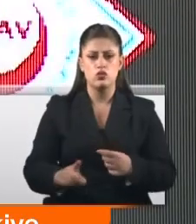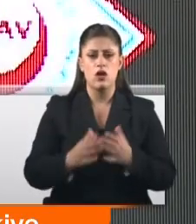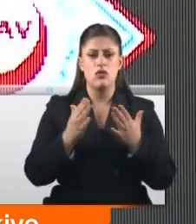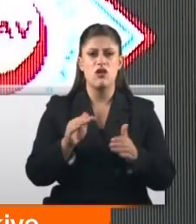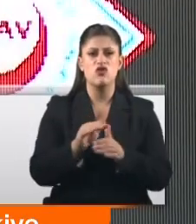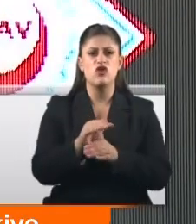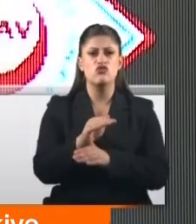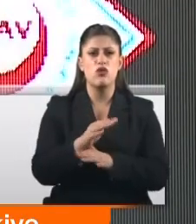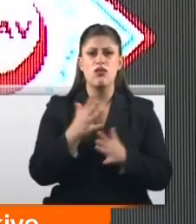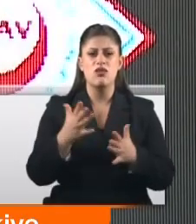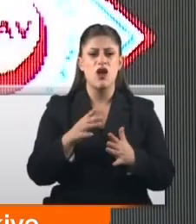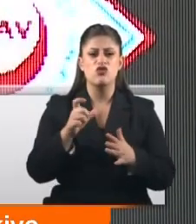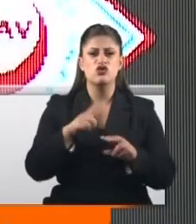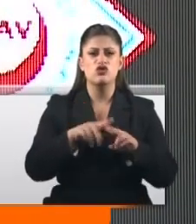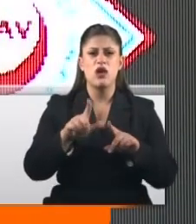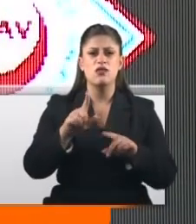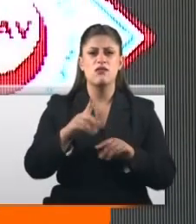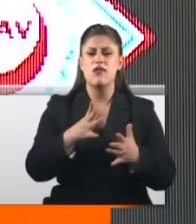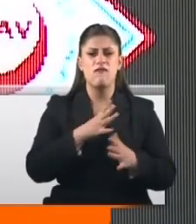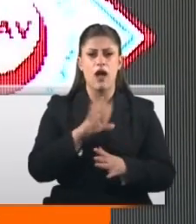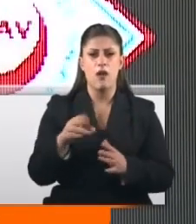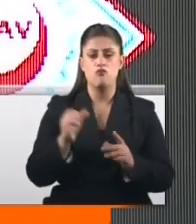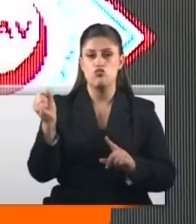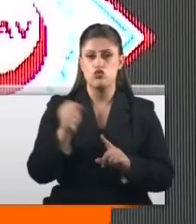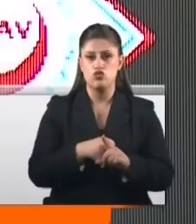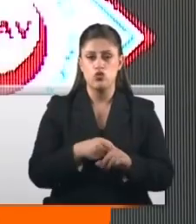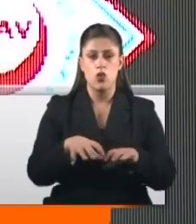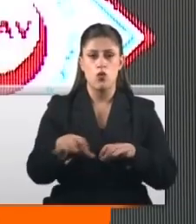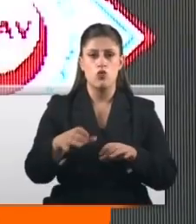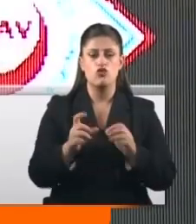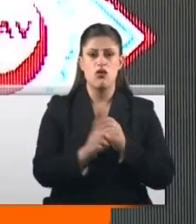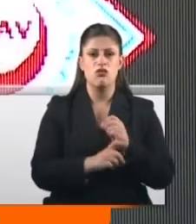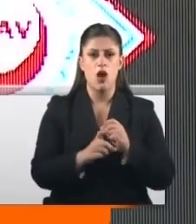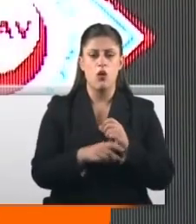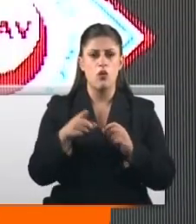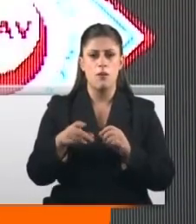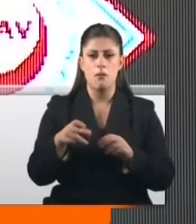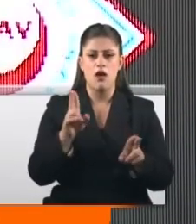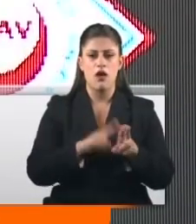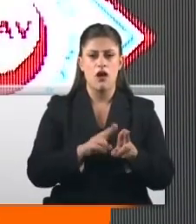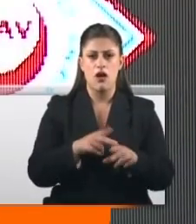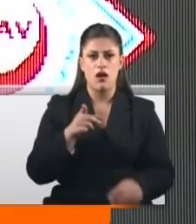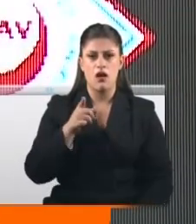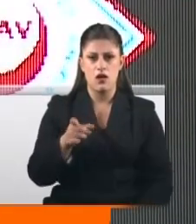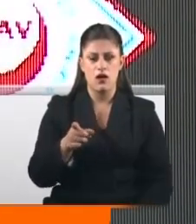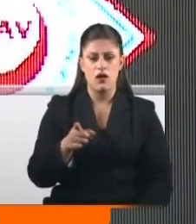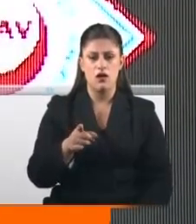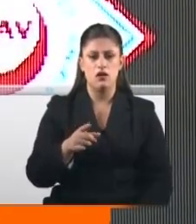yaşayan her canlının da düşmanıdır. Bölücü terör örgütü PKK'nın efendileri,